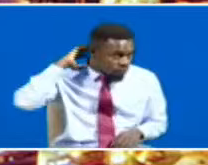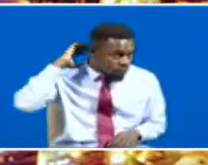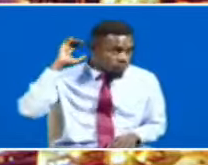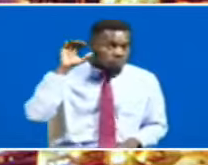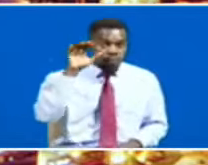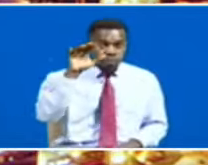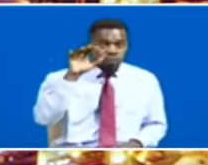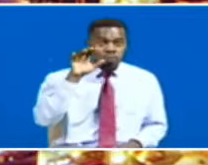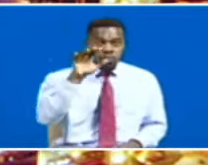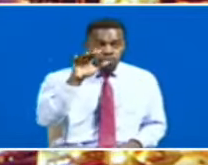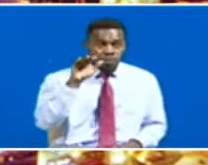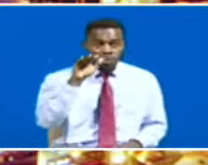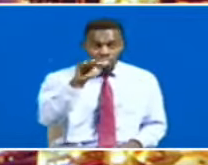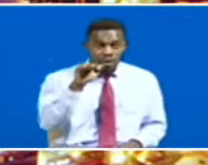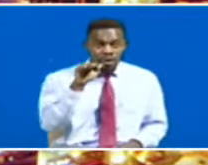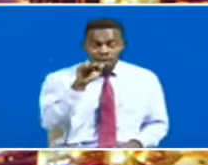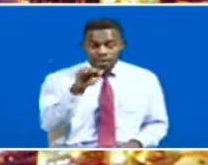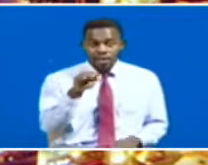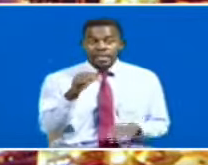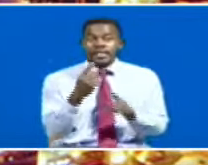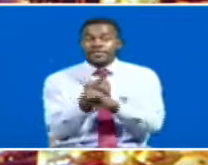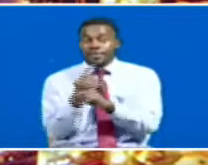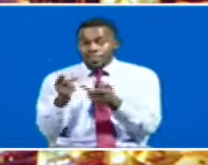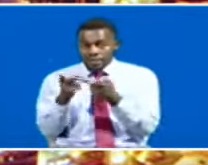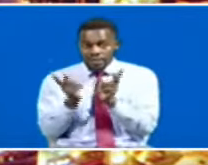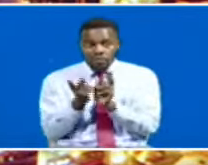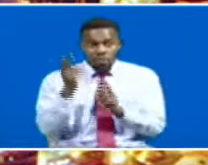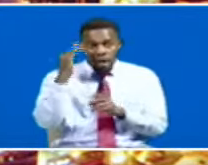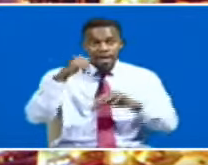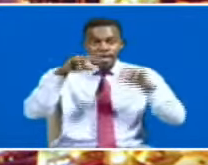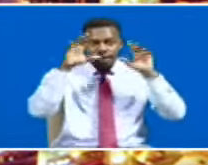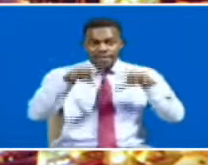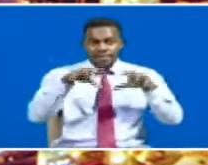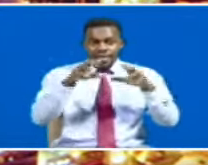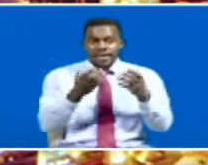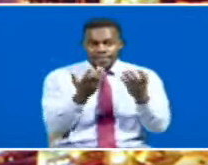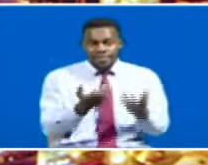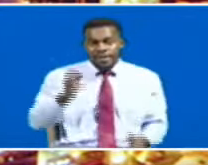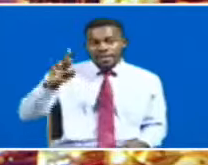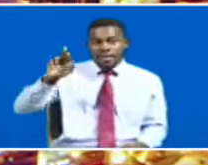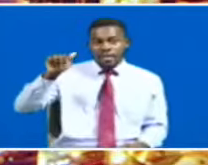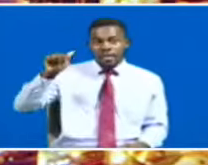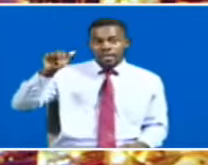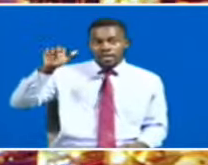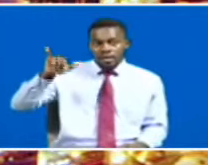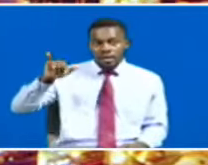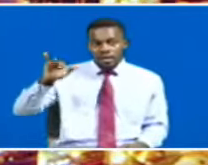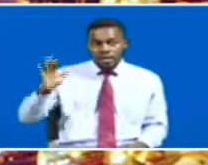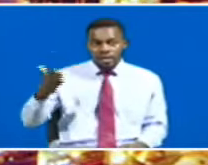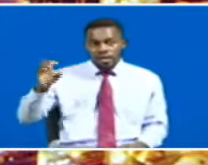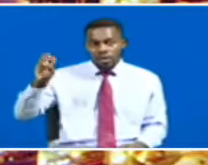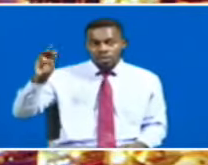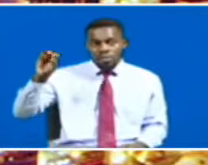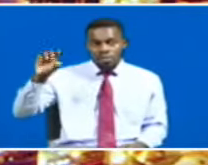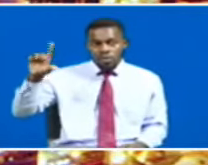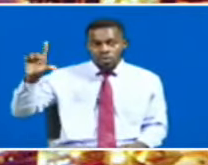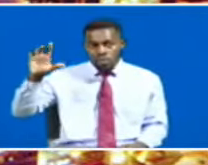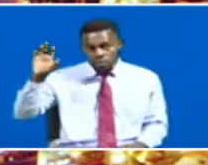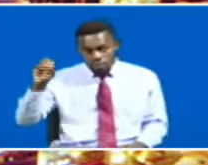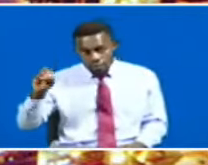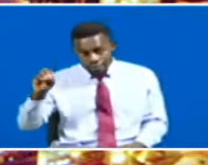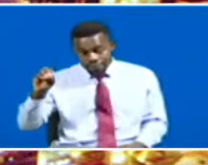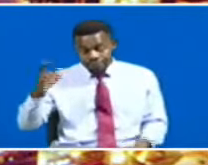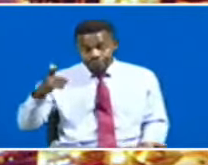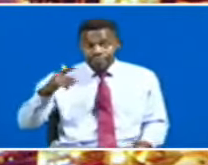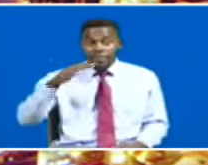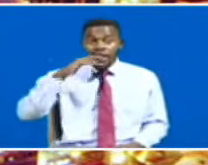makazi yao kutokana na mafuriko. Katibu mkuu wizara ya mambo ya ndani Raymond Omulo alisema hayo alipozuru eneo la Garseni kukagua